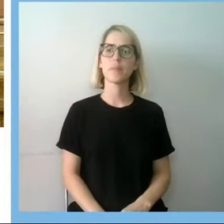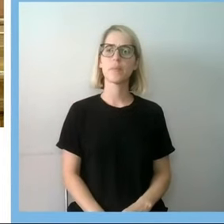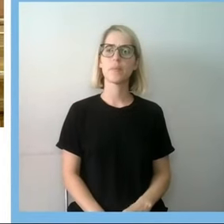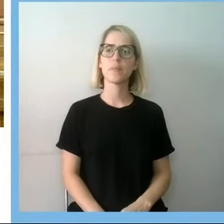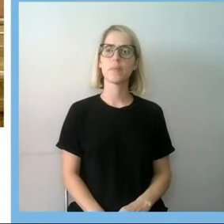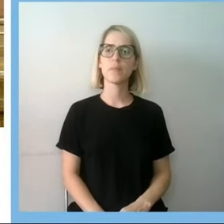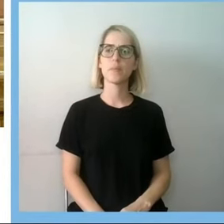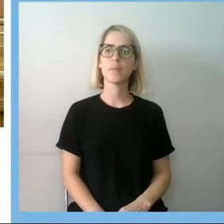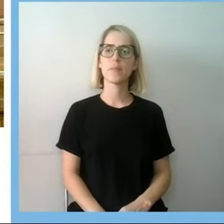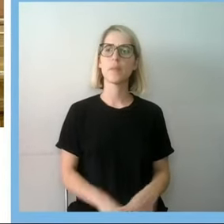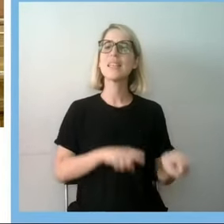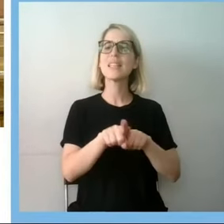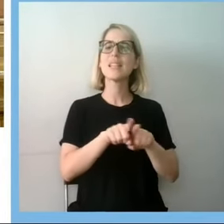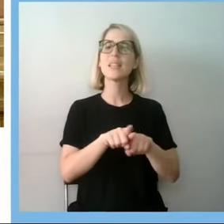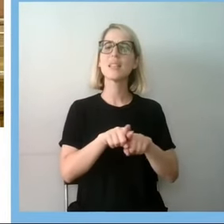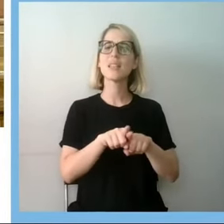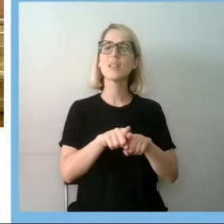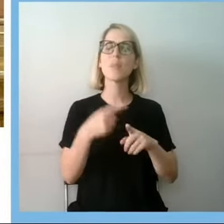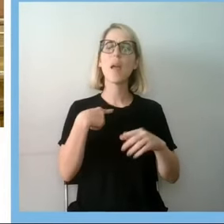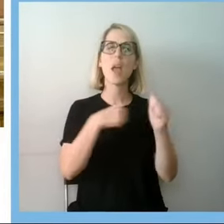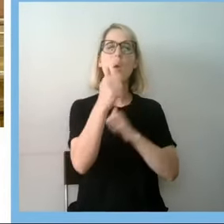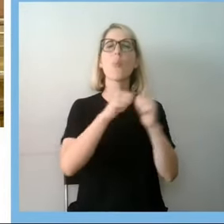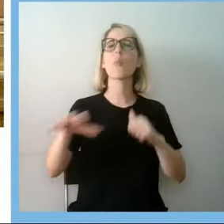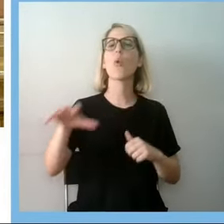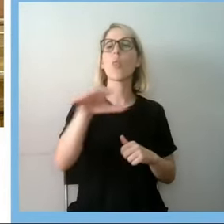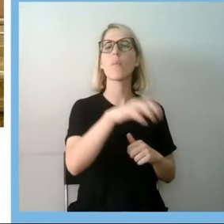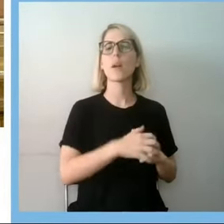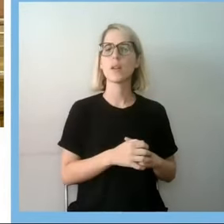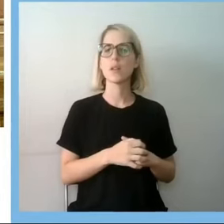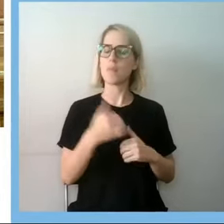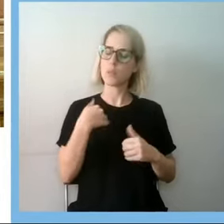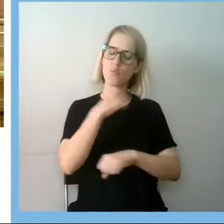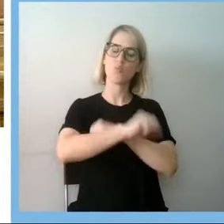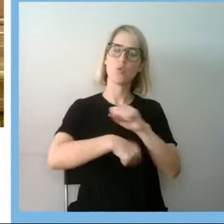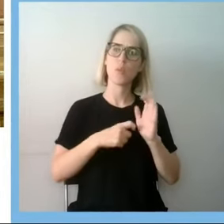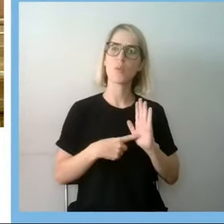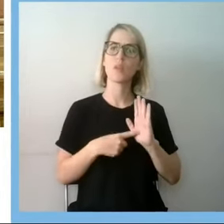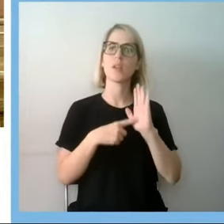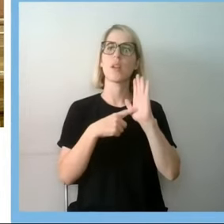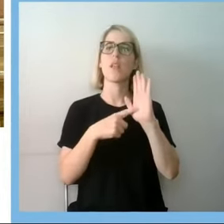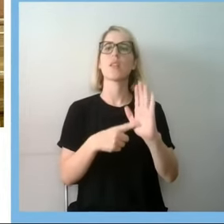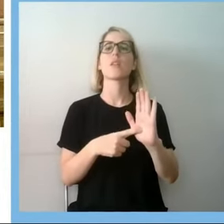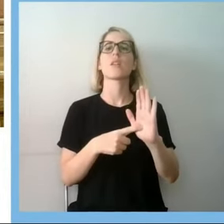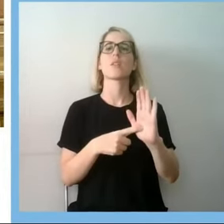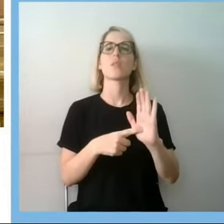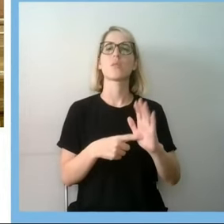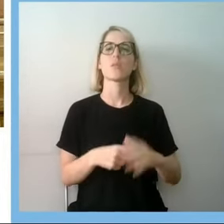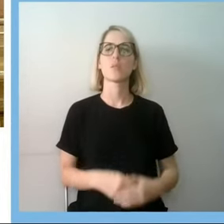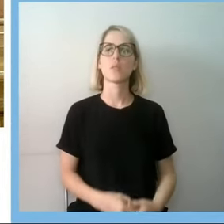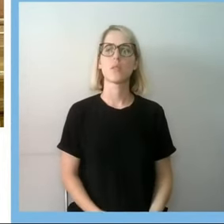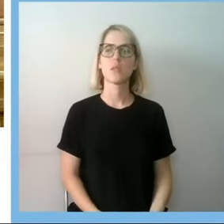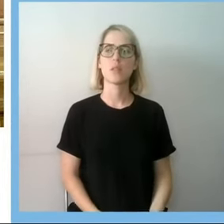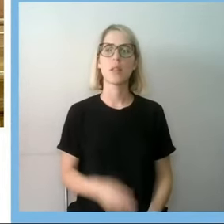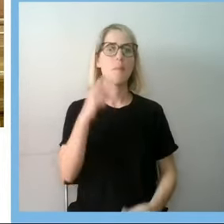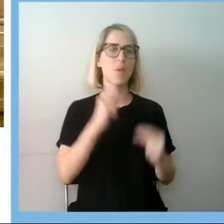Σε σχέση με τις υποδομές, εμείς προσπαθώντας να αναδείξουμε και να βοηθήσουμε, σας δώσαμε ένα πλήρη